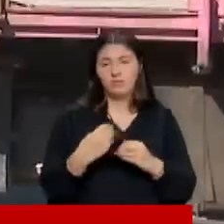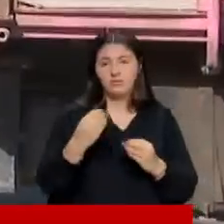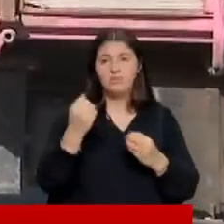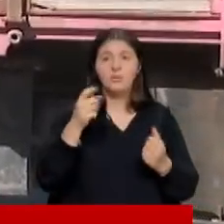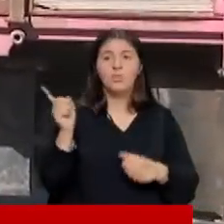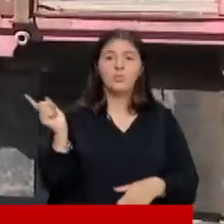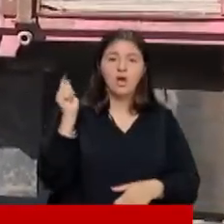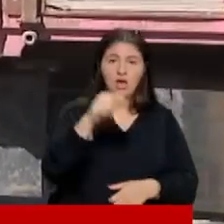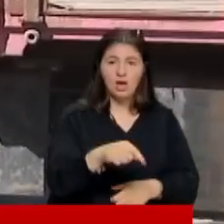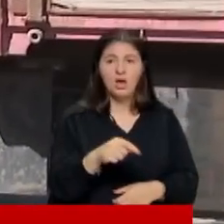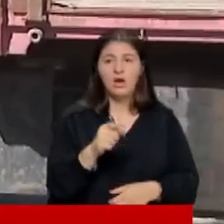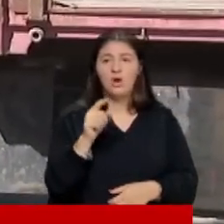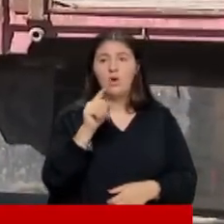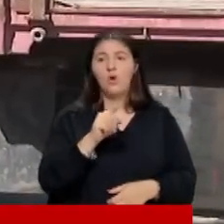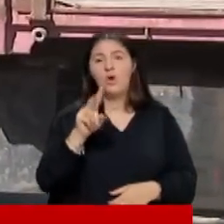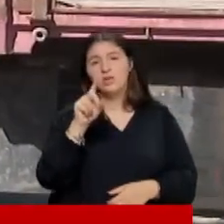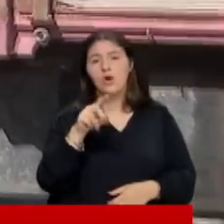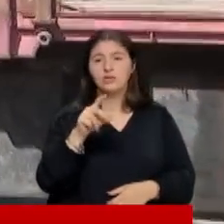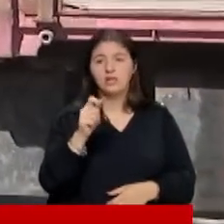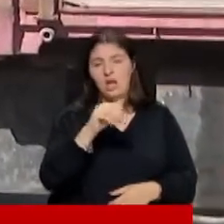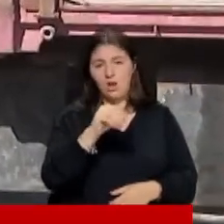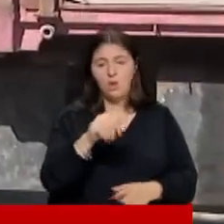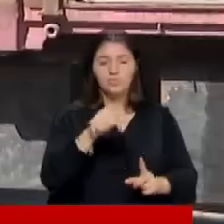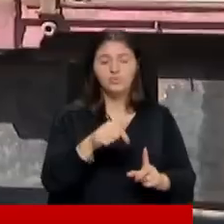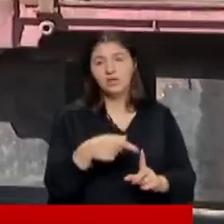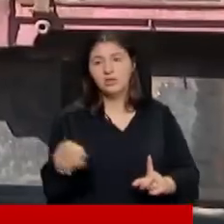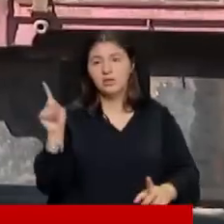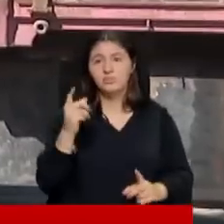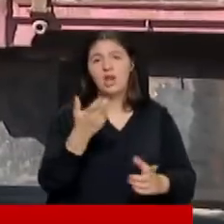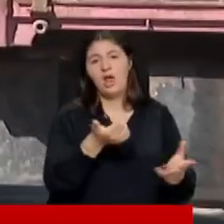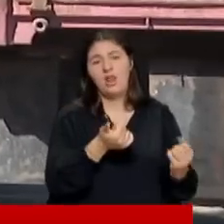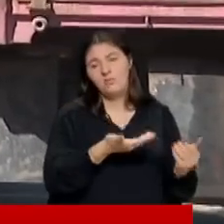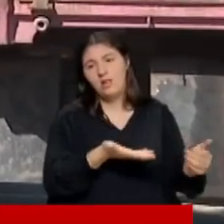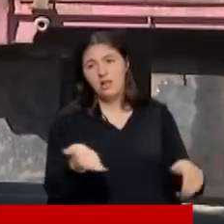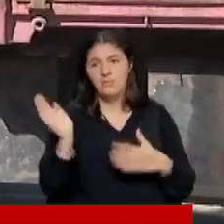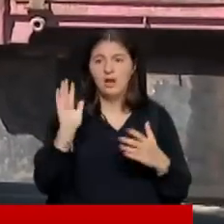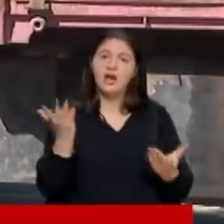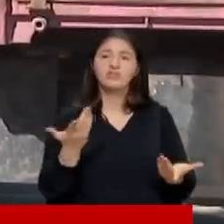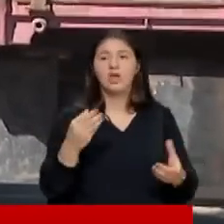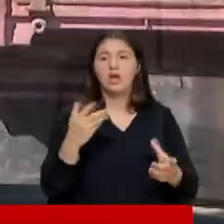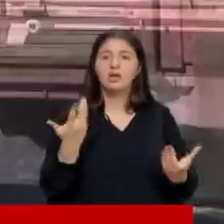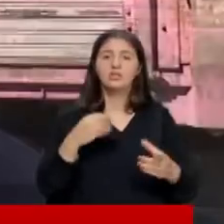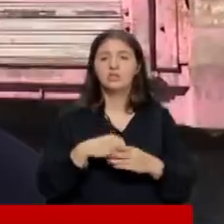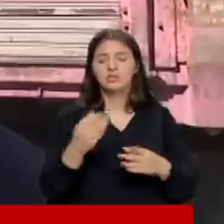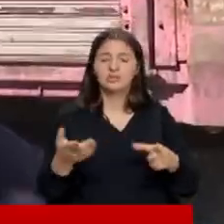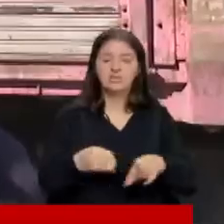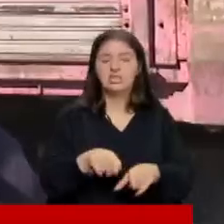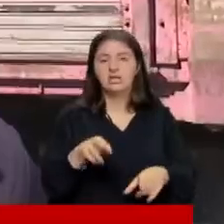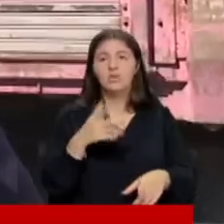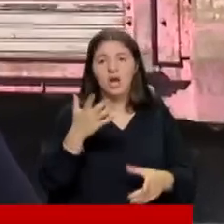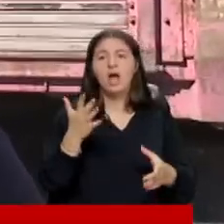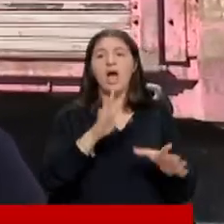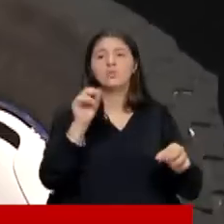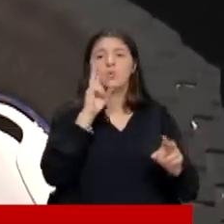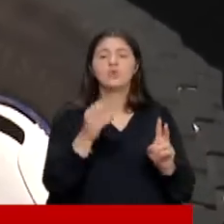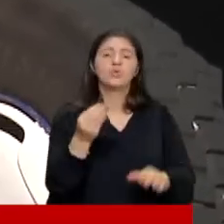araba oradan buraya 17-18'e geliyor buradan da işte bir şeyler alıp götürüyoruz Bence işin içine zor çıkıyoruz tüketiciye de yani